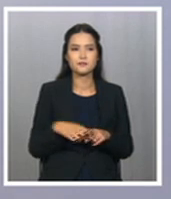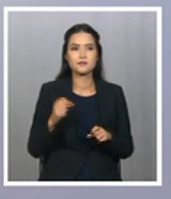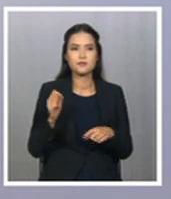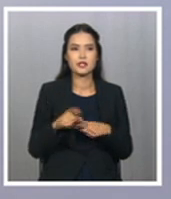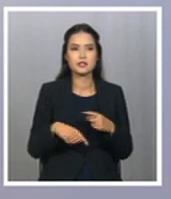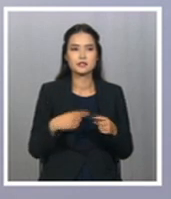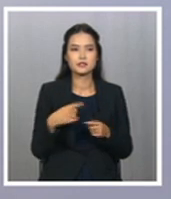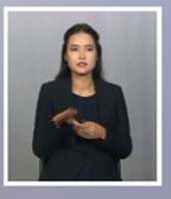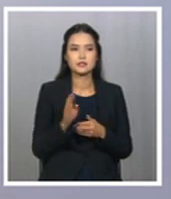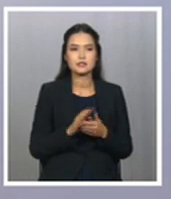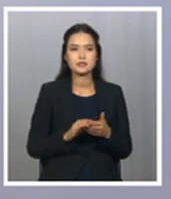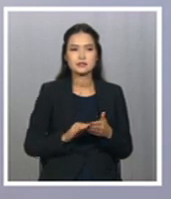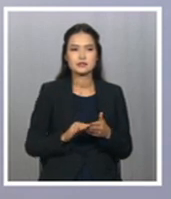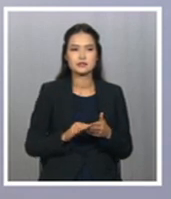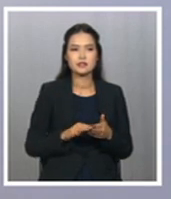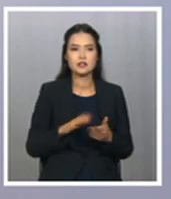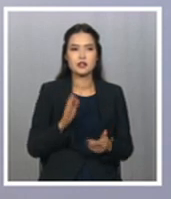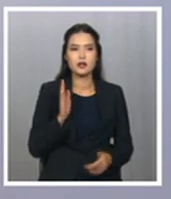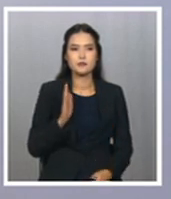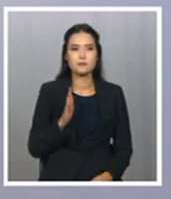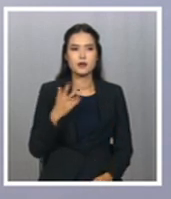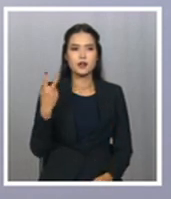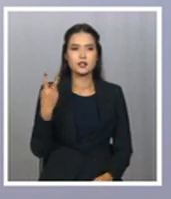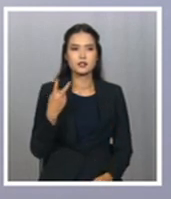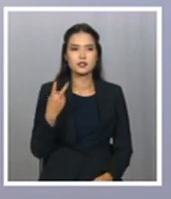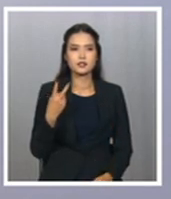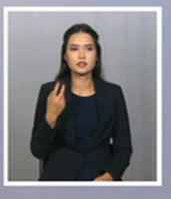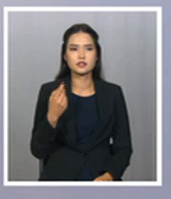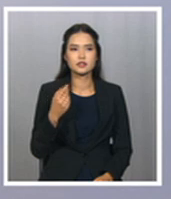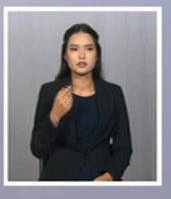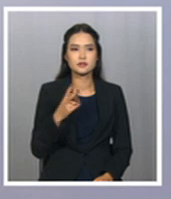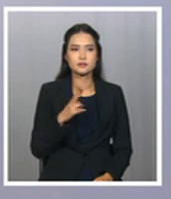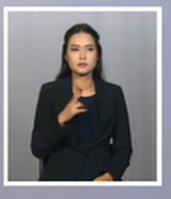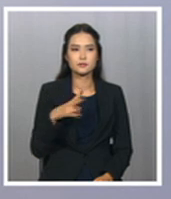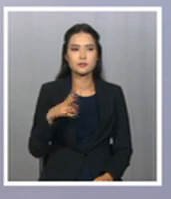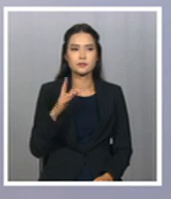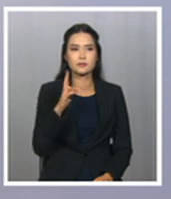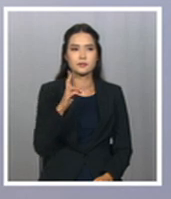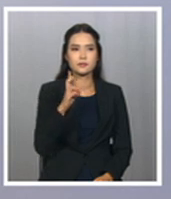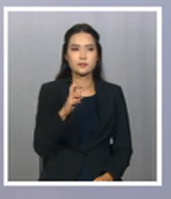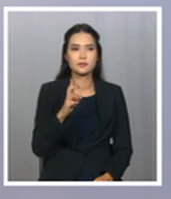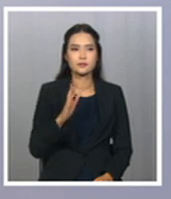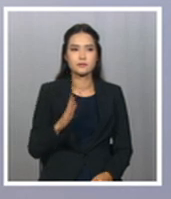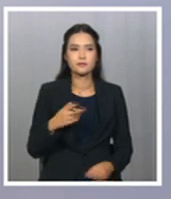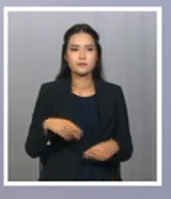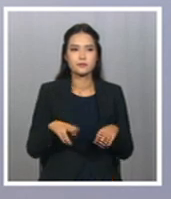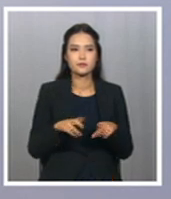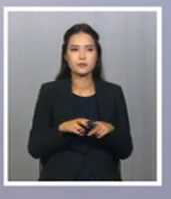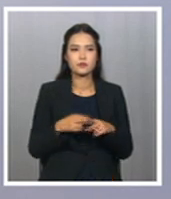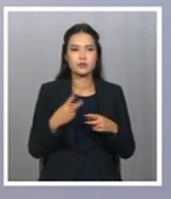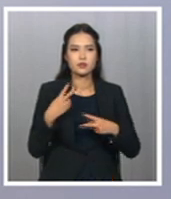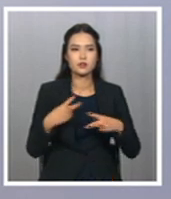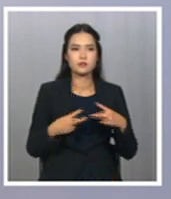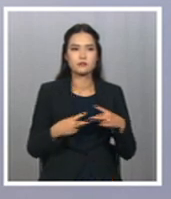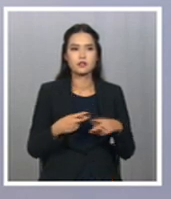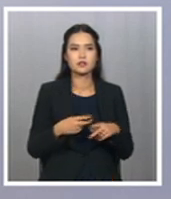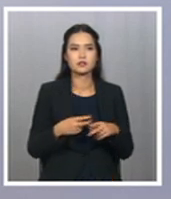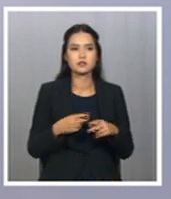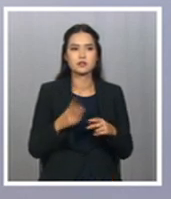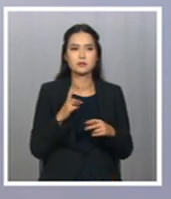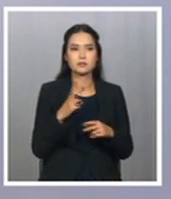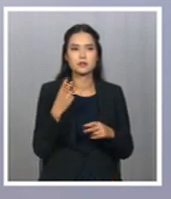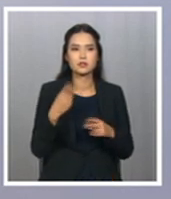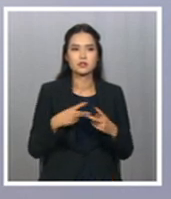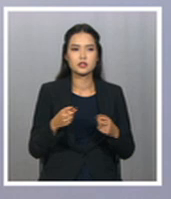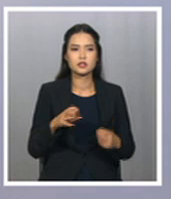бұрышында таба аламыз. Мысалы, бета бұрышын, бета бұрышы Б қабырғасына қарсы жатыр. Демек, косинус теоремасы бойынша Б квадрат тең